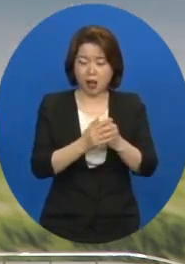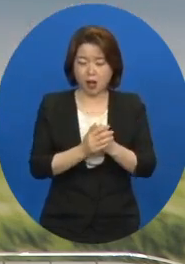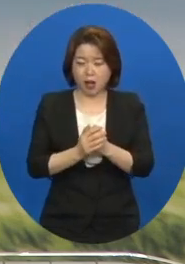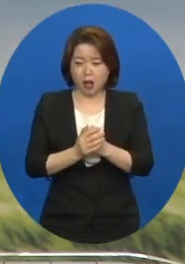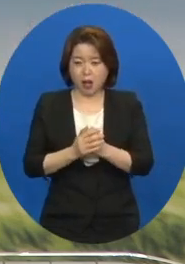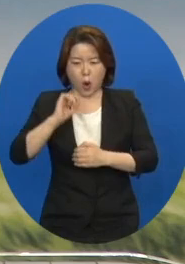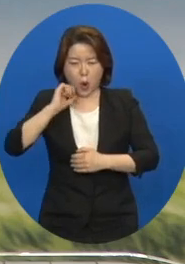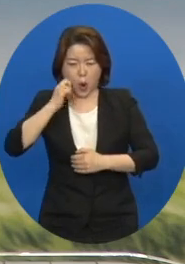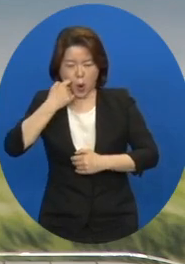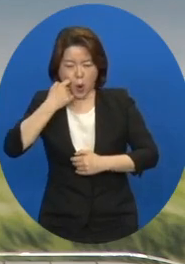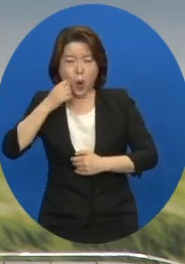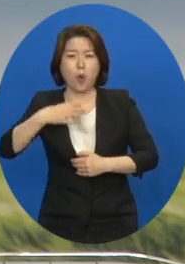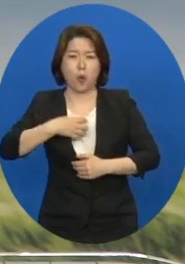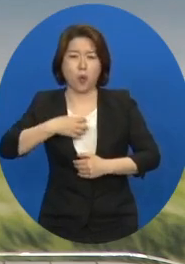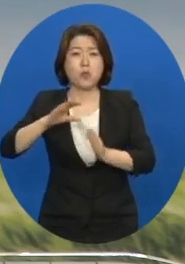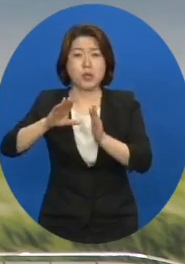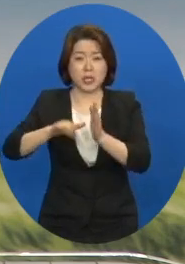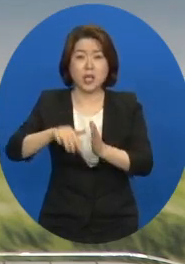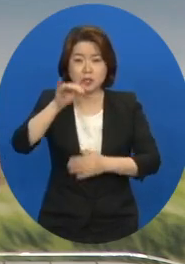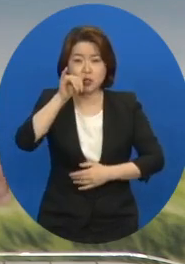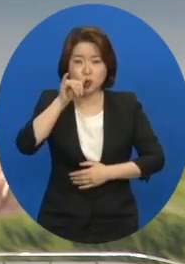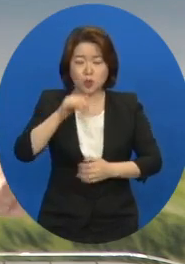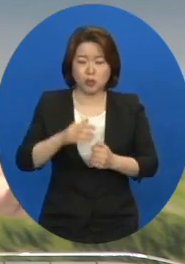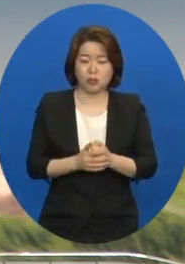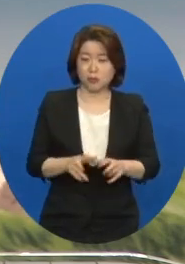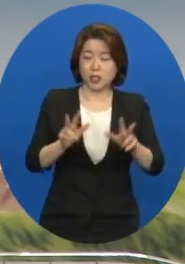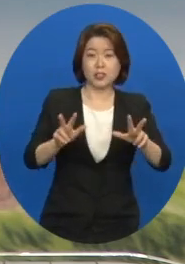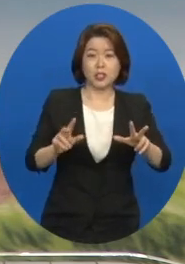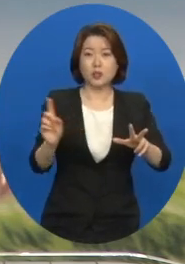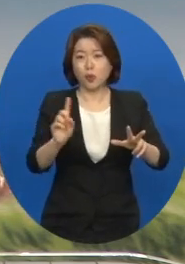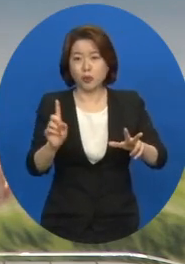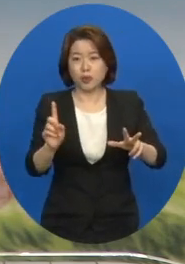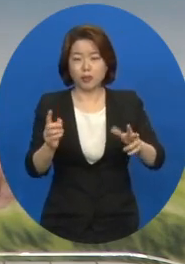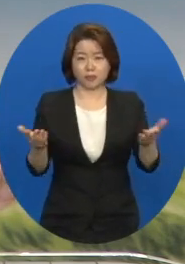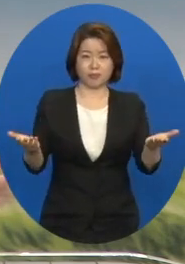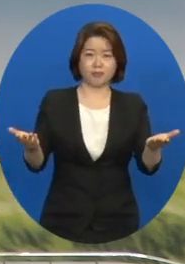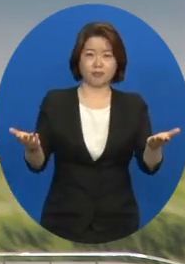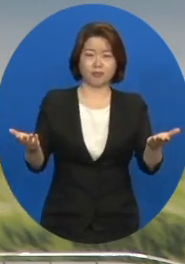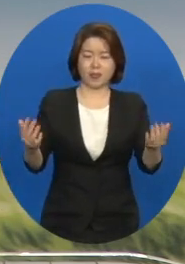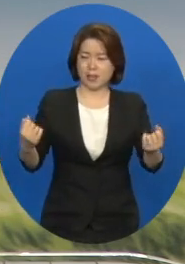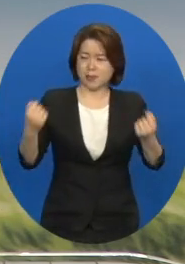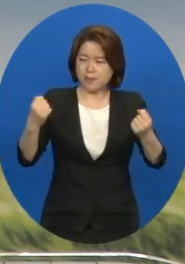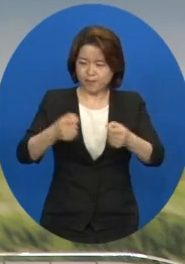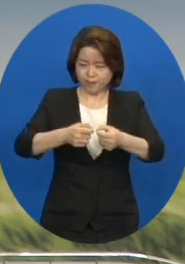때도 있었어요. 근데 지금 이렇게 되었잖아요.